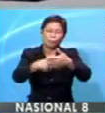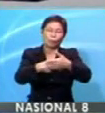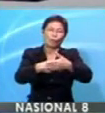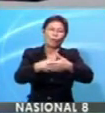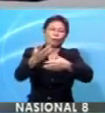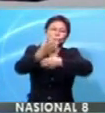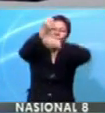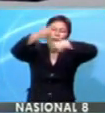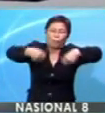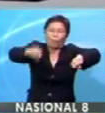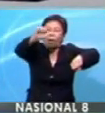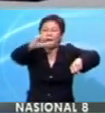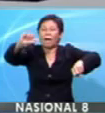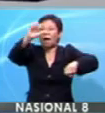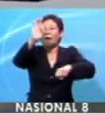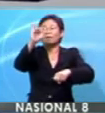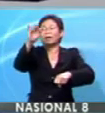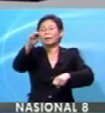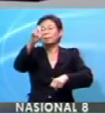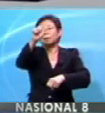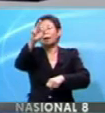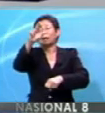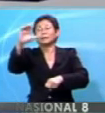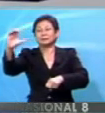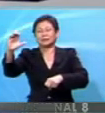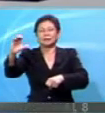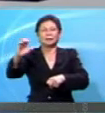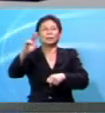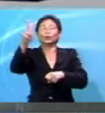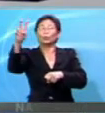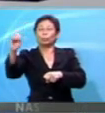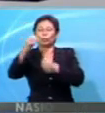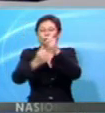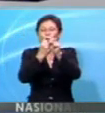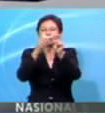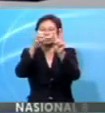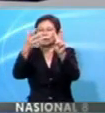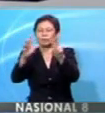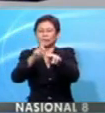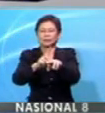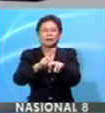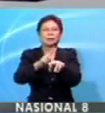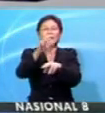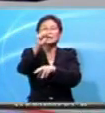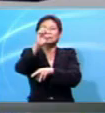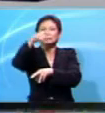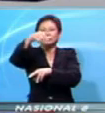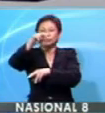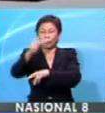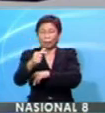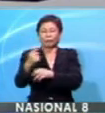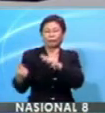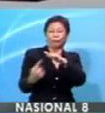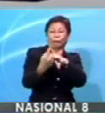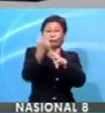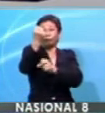19 Asia fim arrc edisi ke-20 2015 di litar antarabangsa Sepang muncul